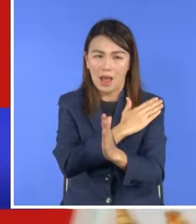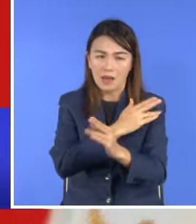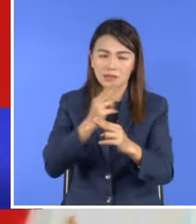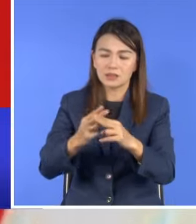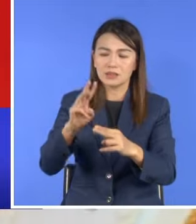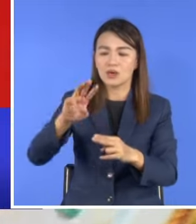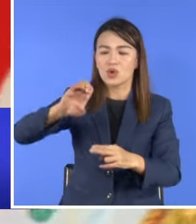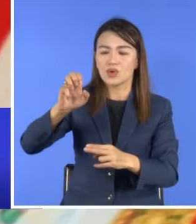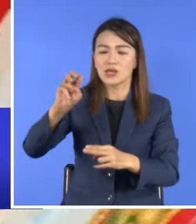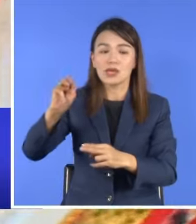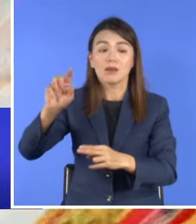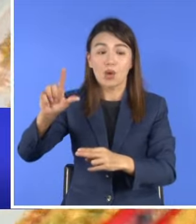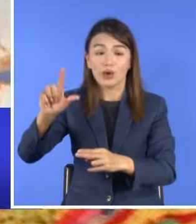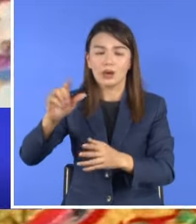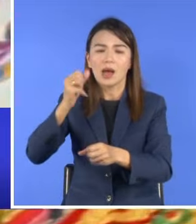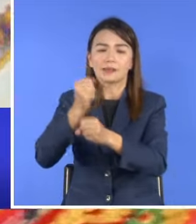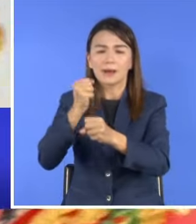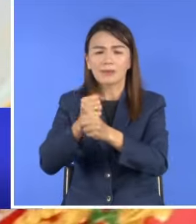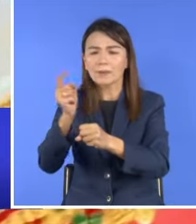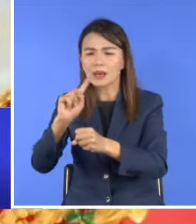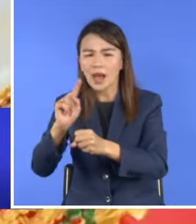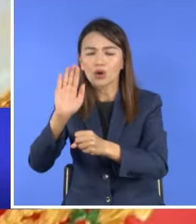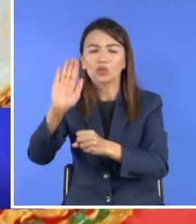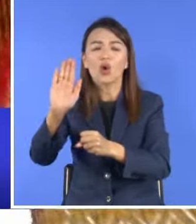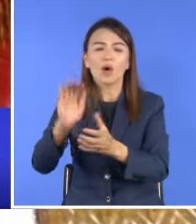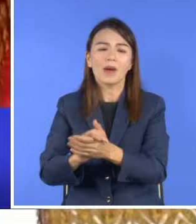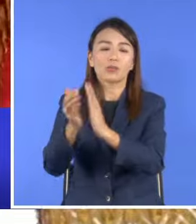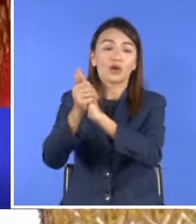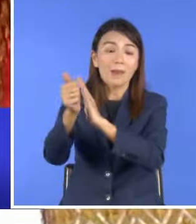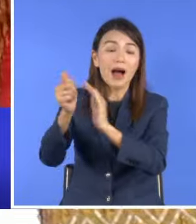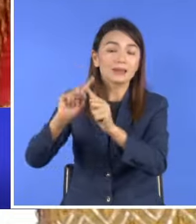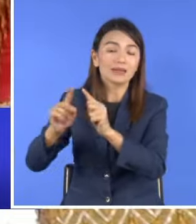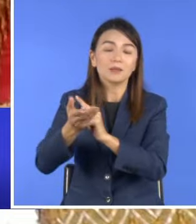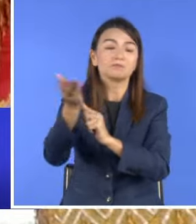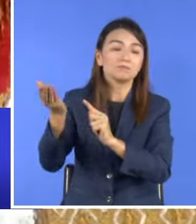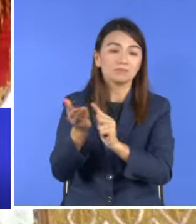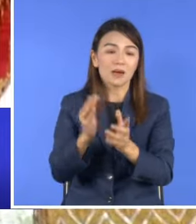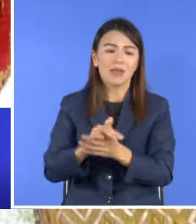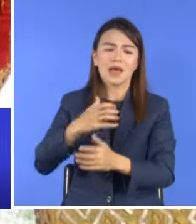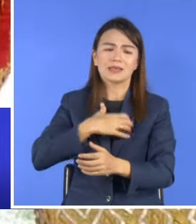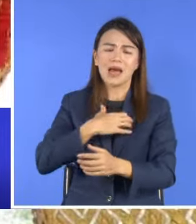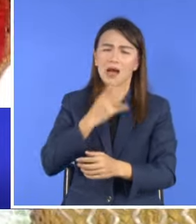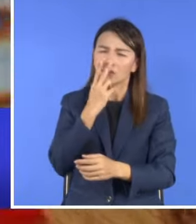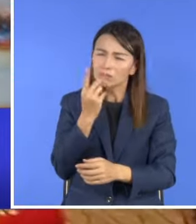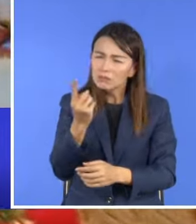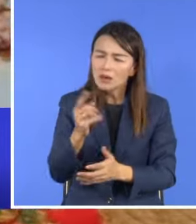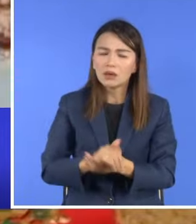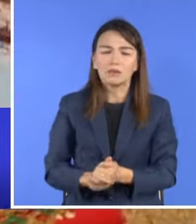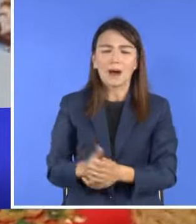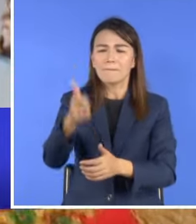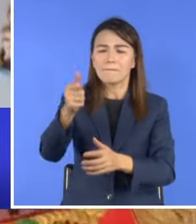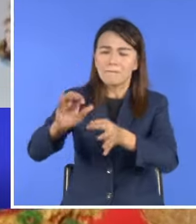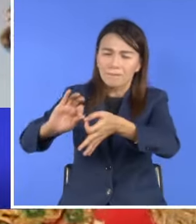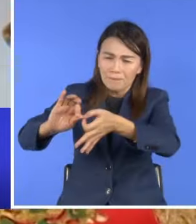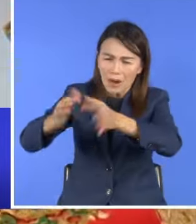เป็นทั้งพระครูสัญญาบัตรเจ้าคณะอำเภอชั้นเอกและเจ้าอาวาสวัดพัฒนาต้องการจะลดความน่ากลัวในงานชาปนกิจศพ